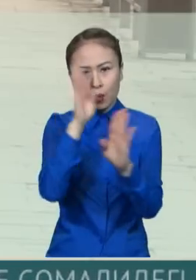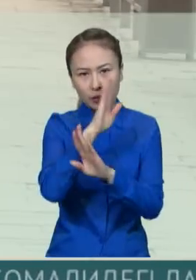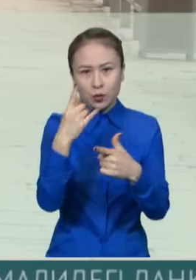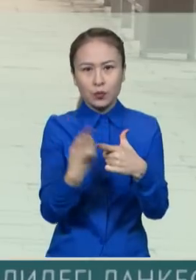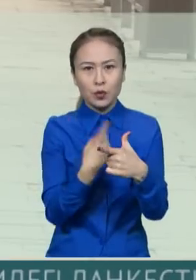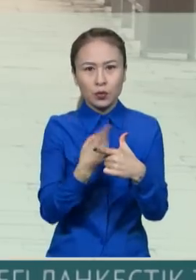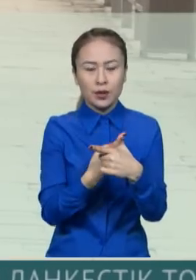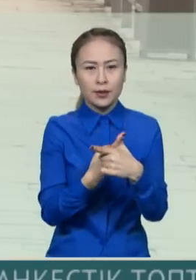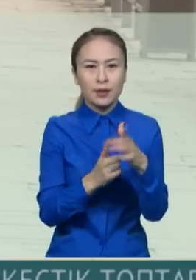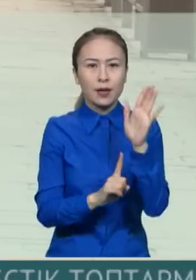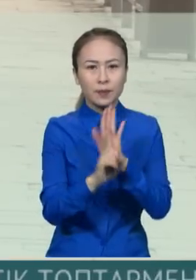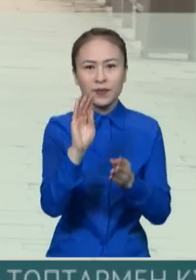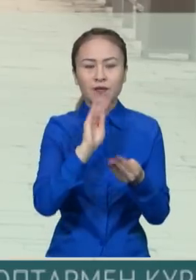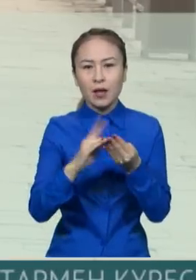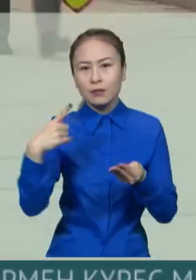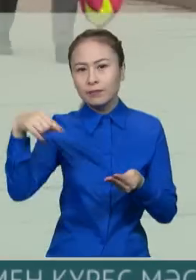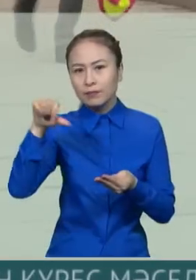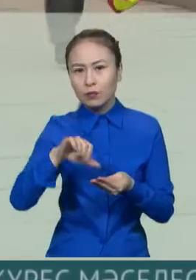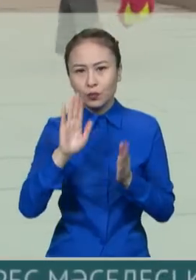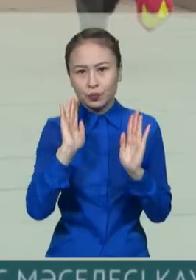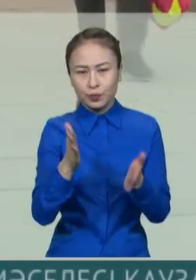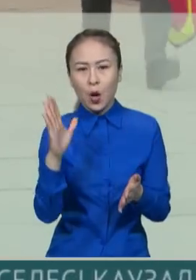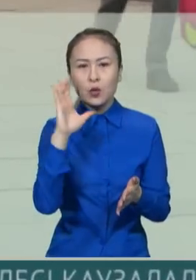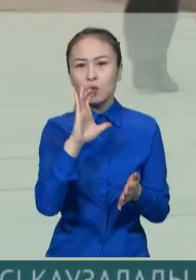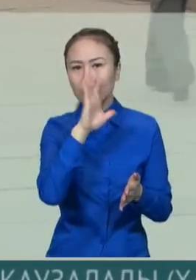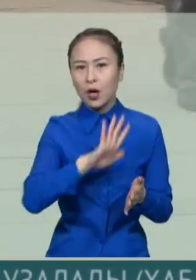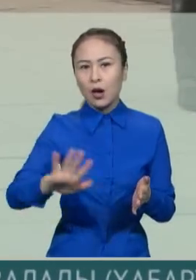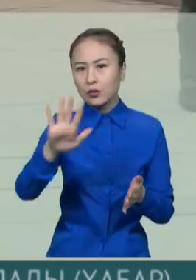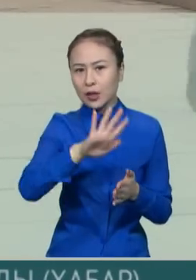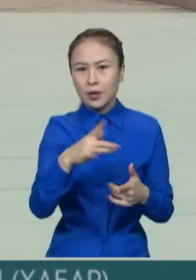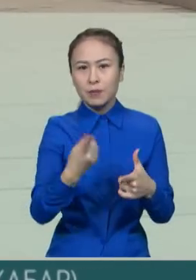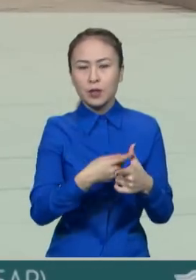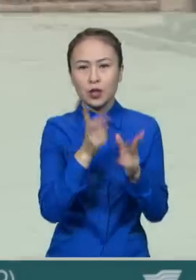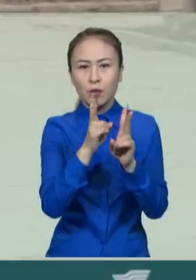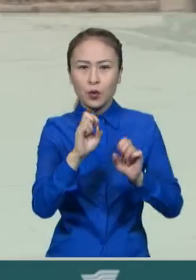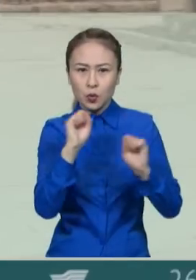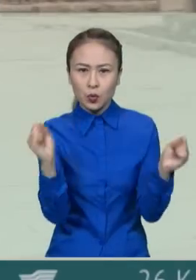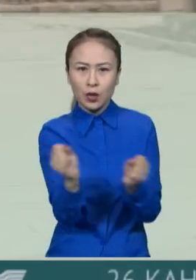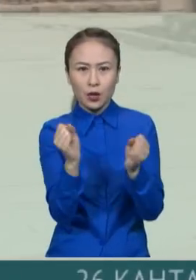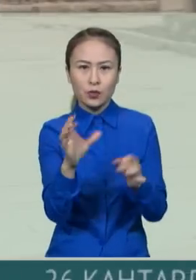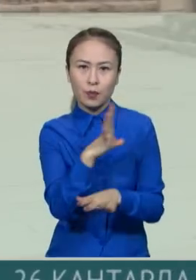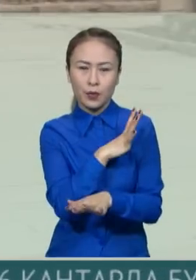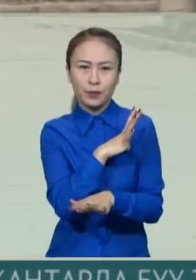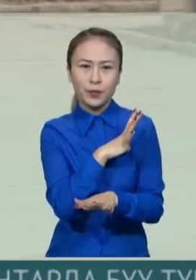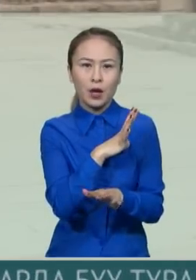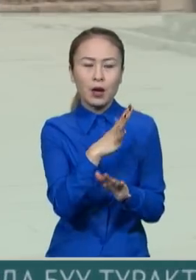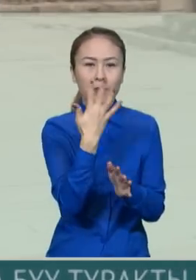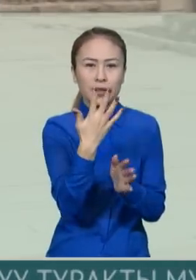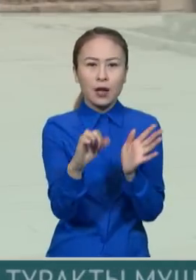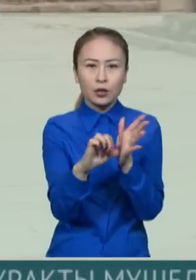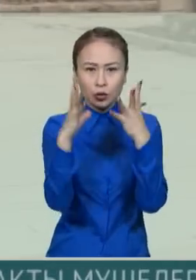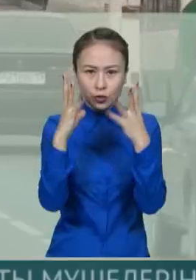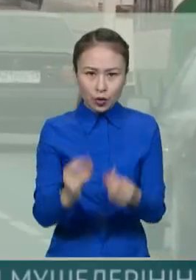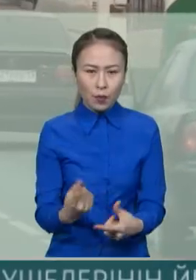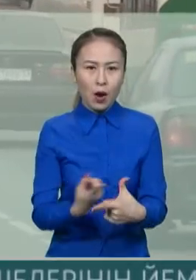ауа райы апта соңына дейін сақталып тұрады дегенде болжам жасалып отыр. Тек солтүстік аудандарда біршама суық 0 градус. Алдағы